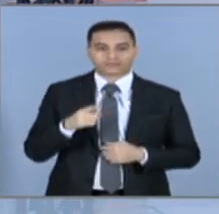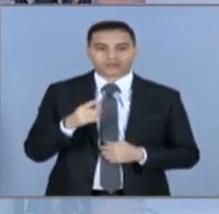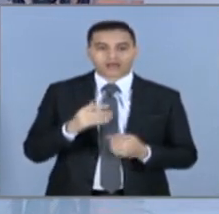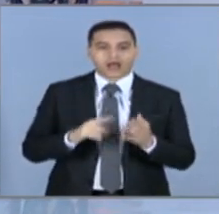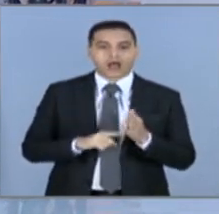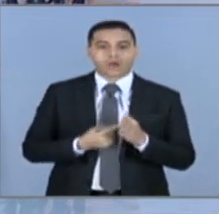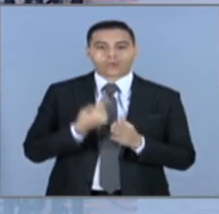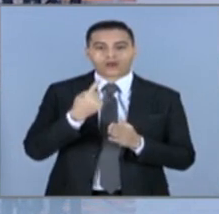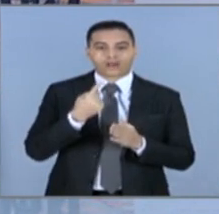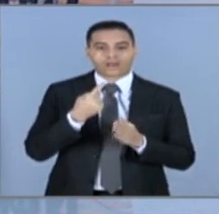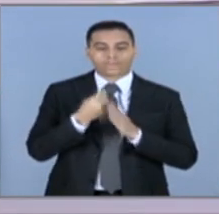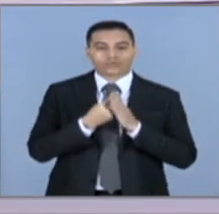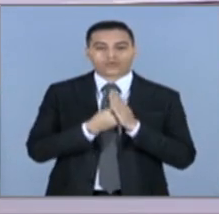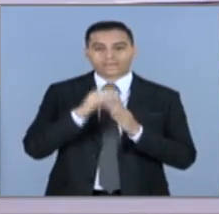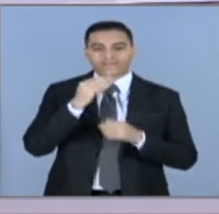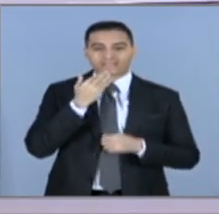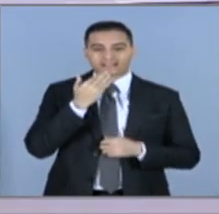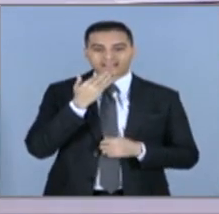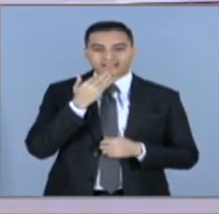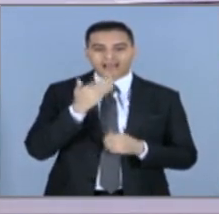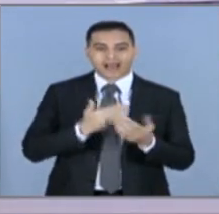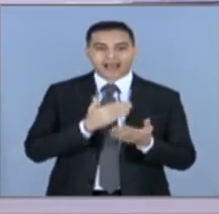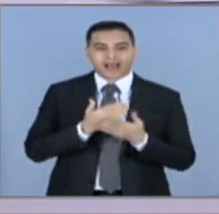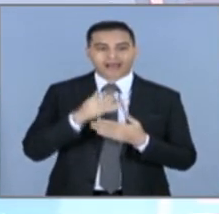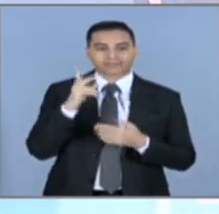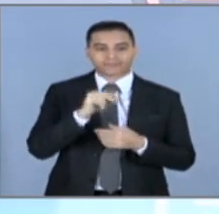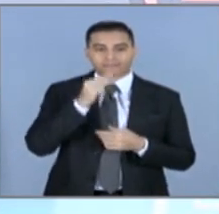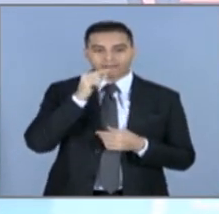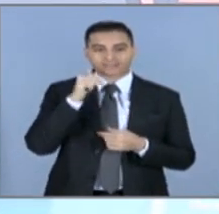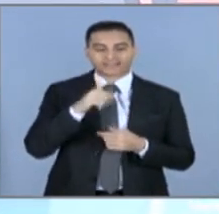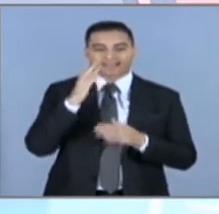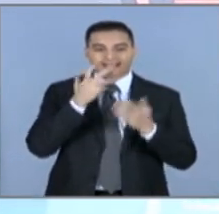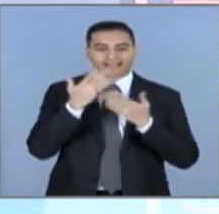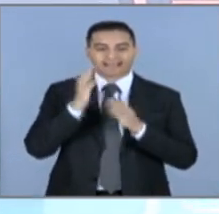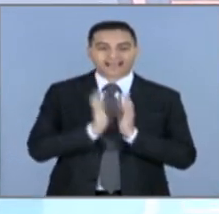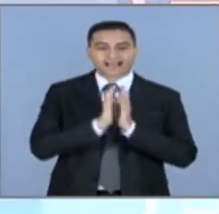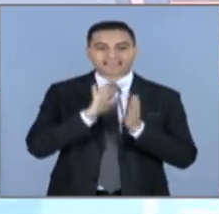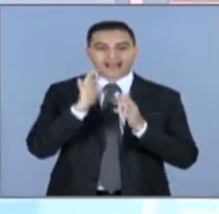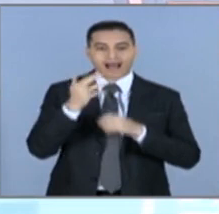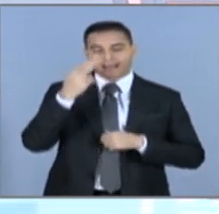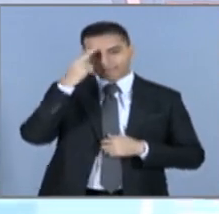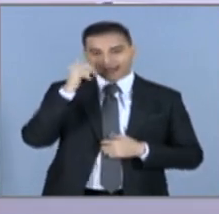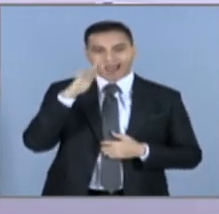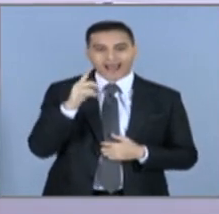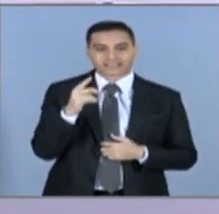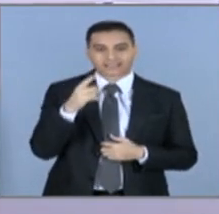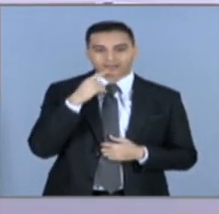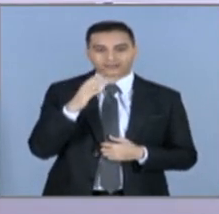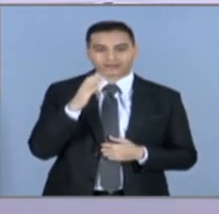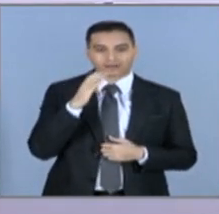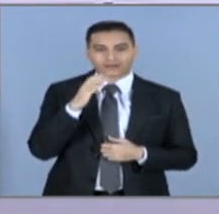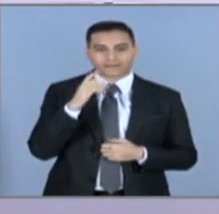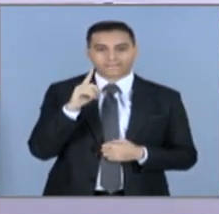أول فوز لمنتخب إفريقي على البرازيل في تاريخ كأس العالم. آسر إجابتك. أبو